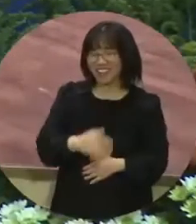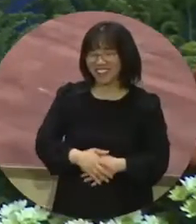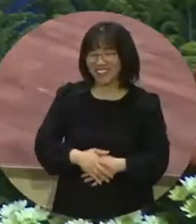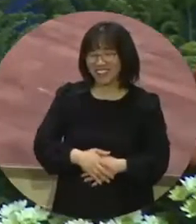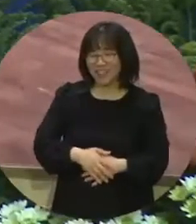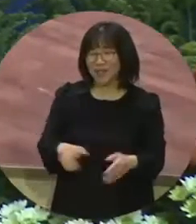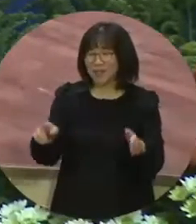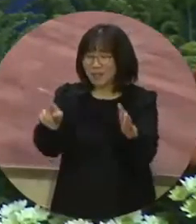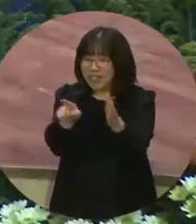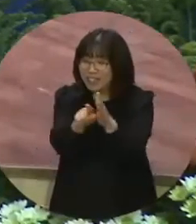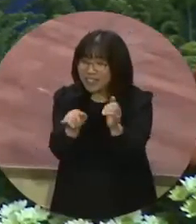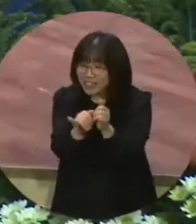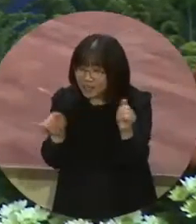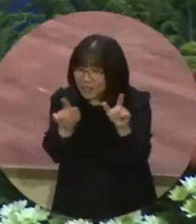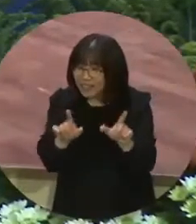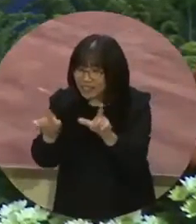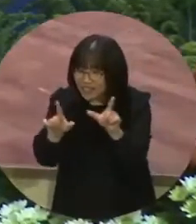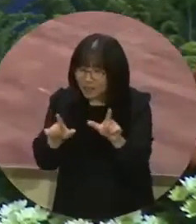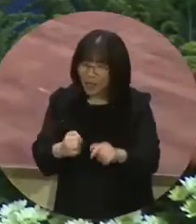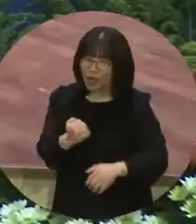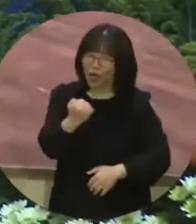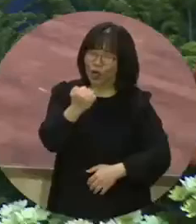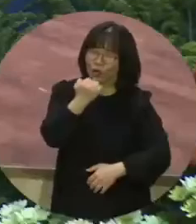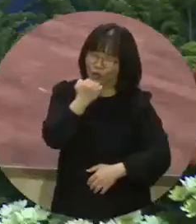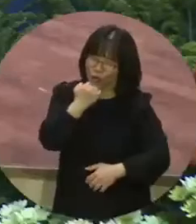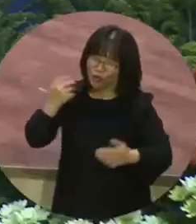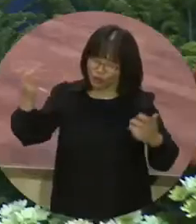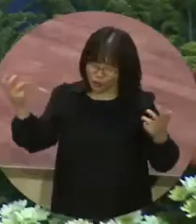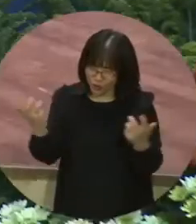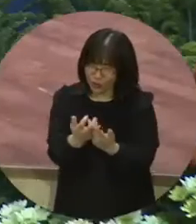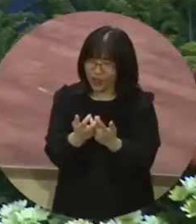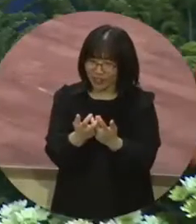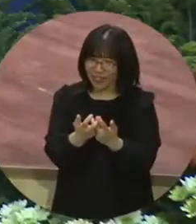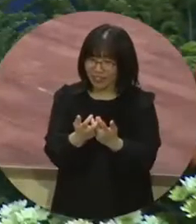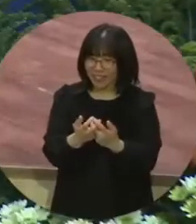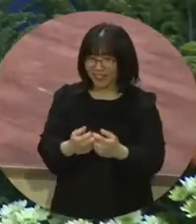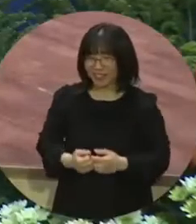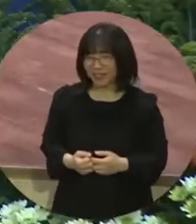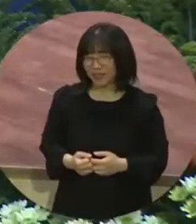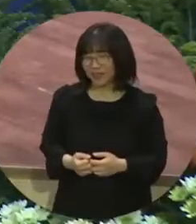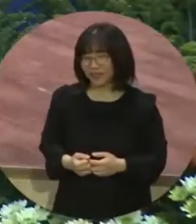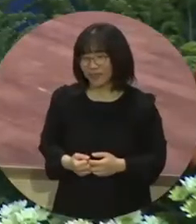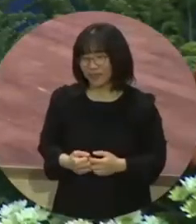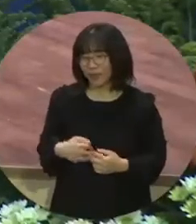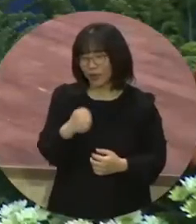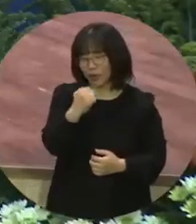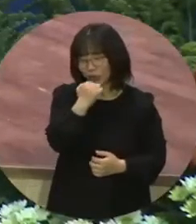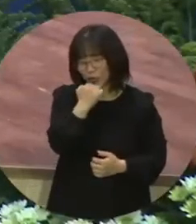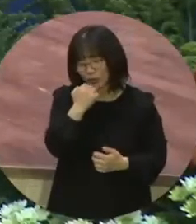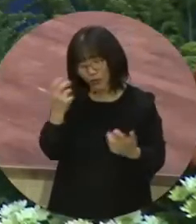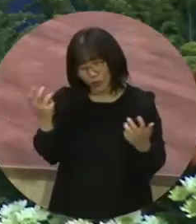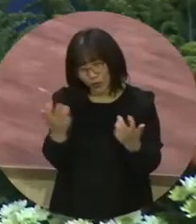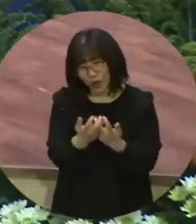믿는 자의 삶은 웃음이 넘치게 하신다. 아멘. 웃음이 넘쳐요.